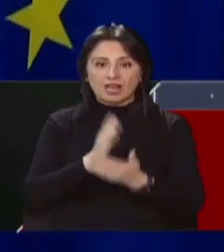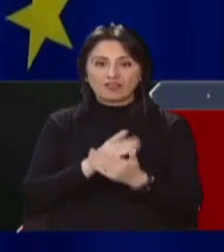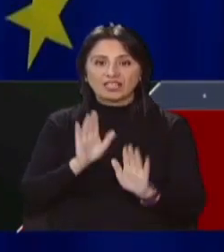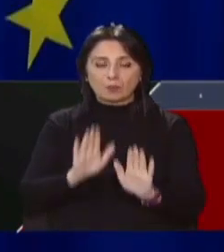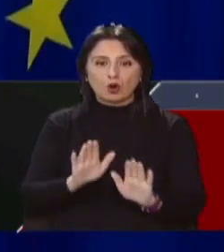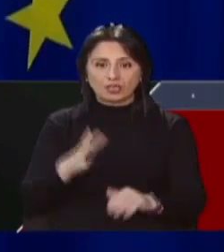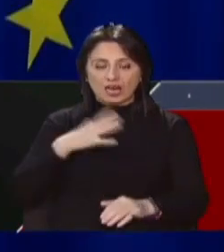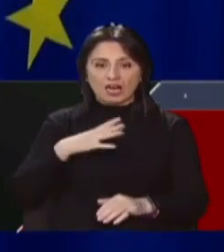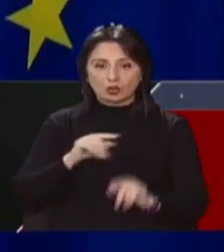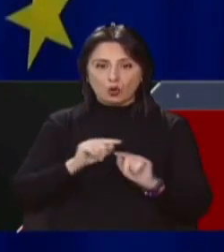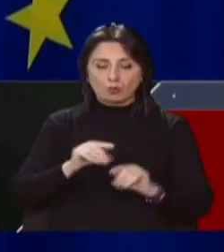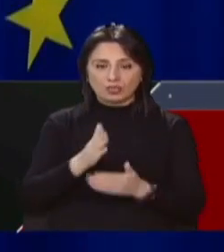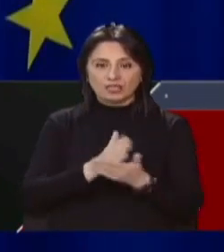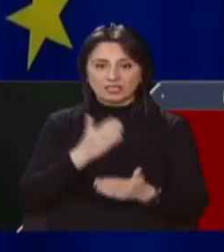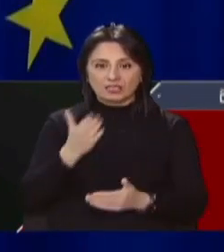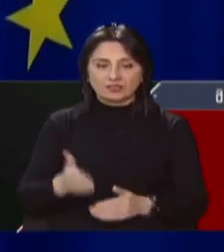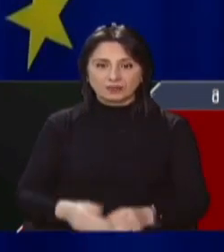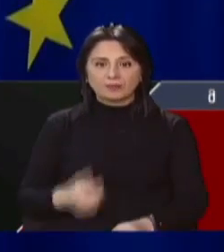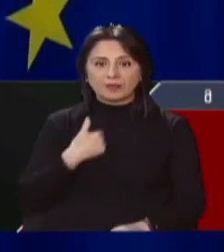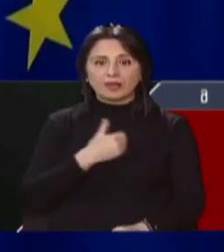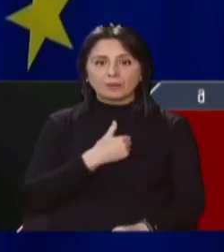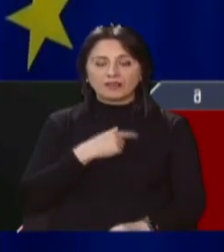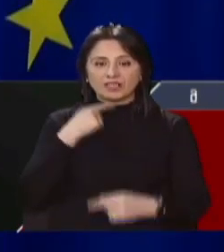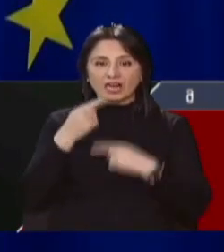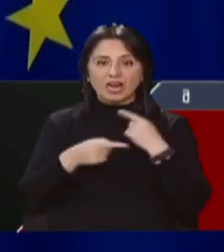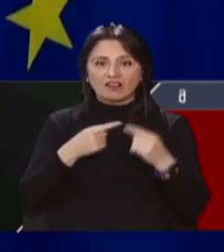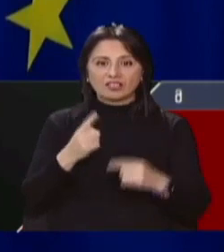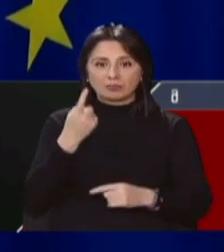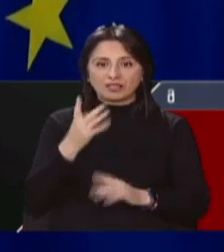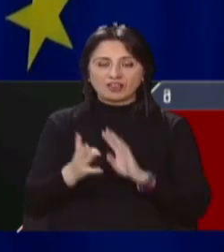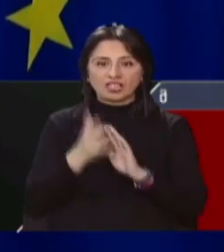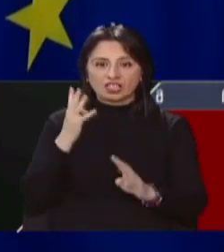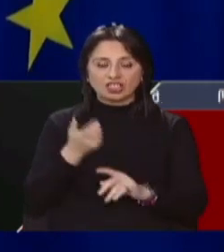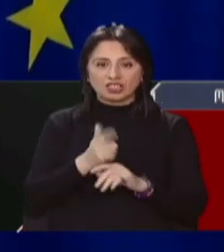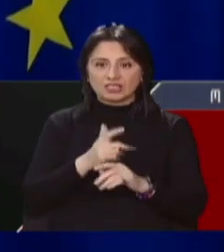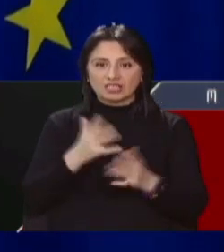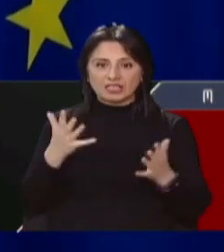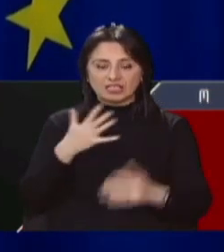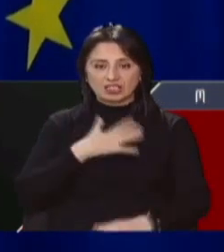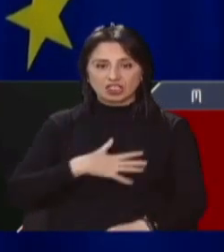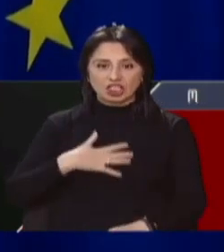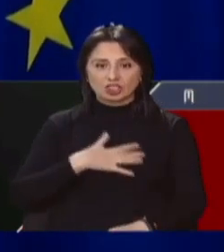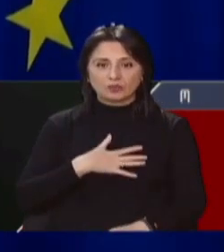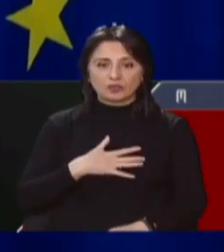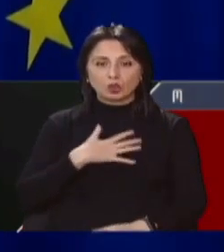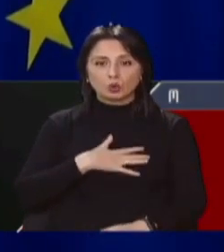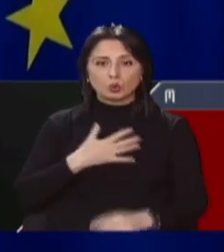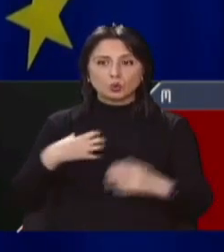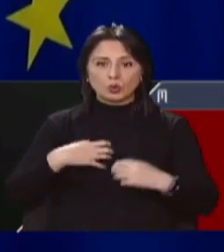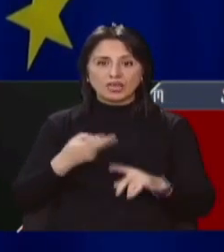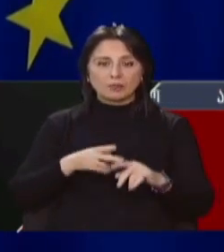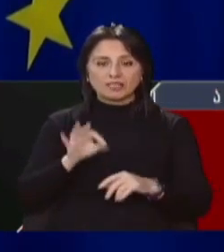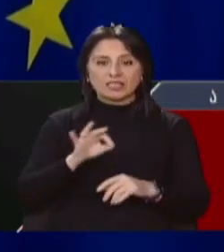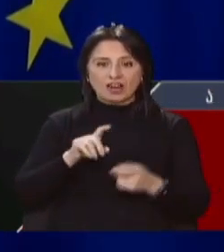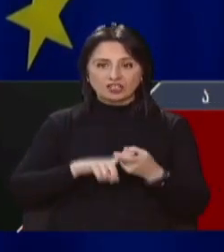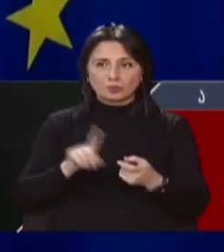ისიც მხოლოდ ქართული ოპოზიციის ნაწილისთვის. Მე მინდა გამოთქვა პირველ რიგში ძალიან დიდი შეშფოთება და წუხილი იმასთან